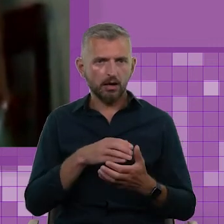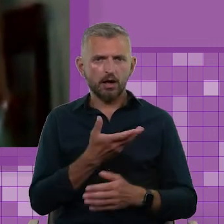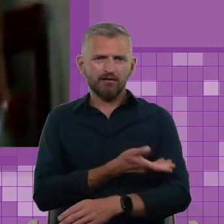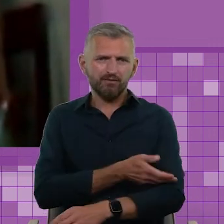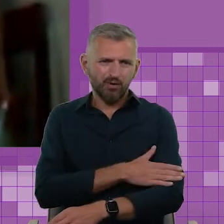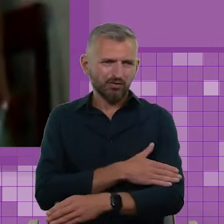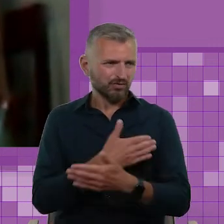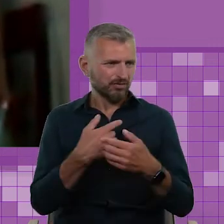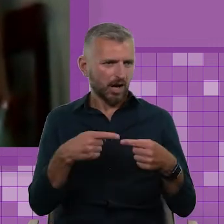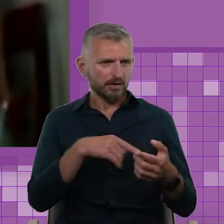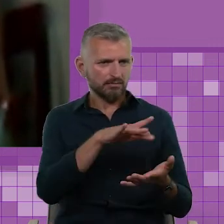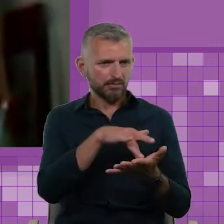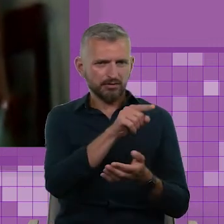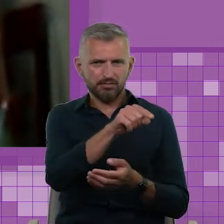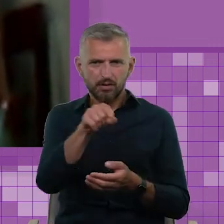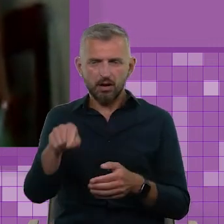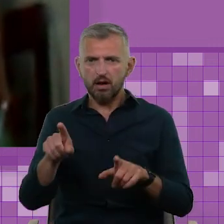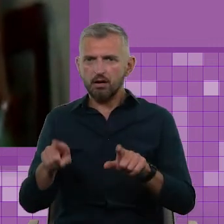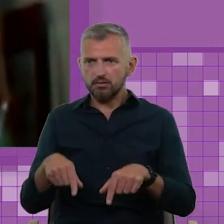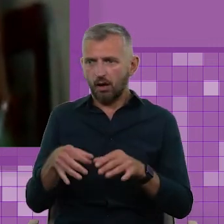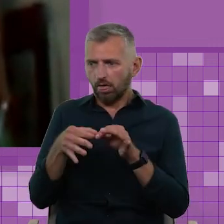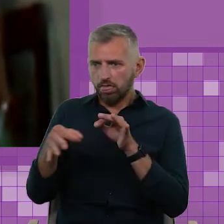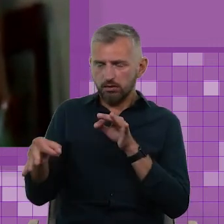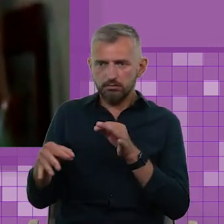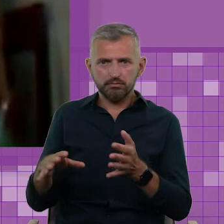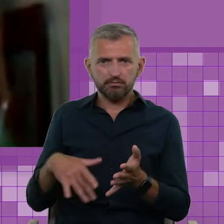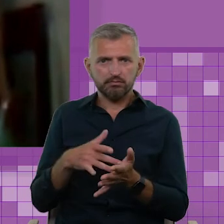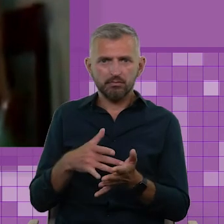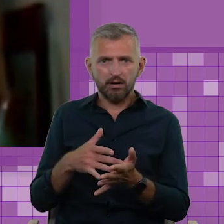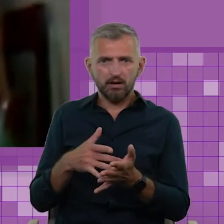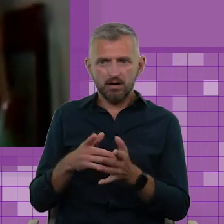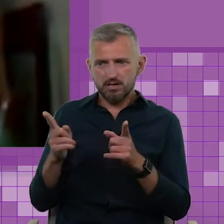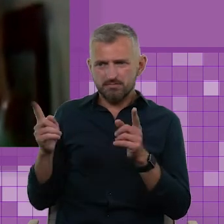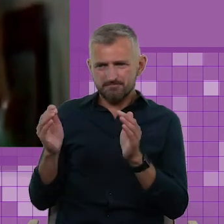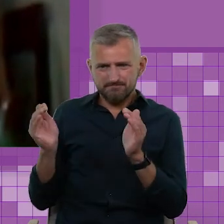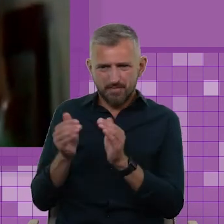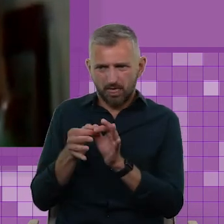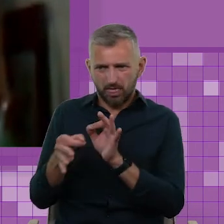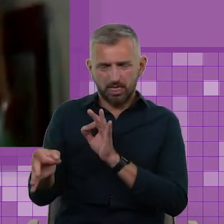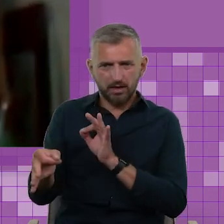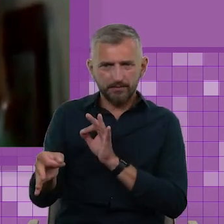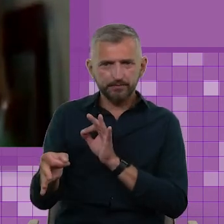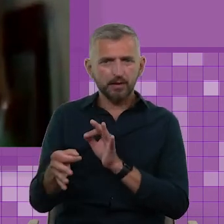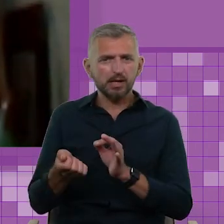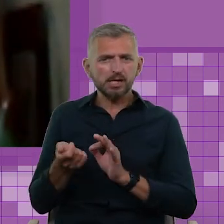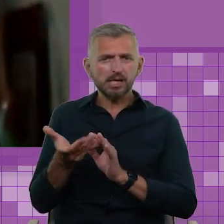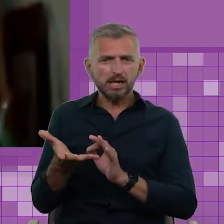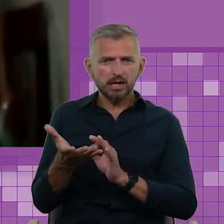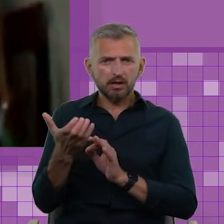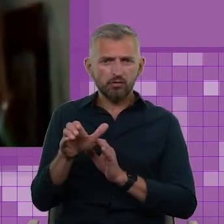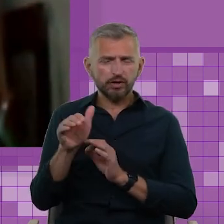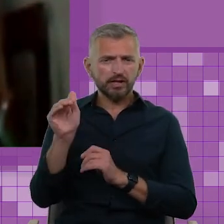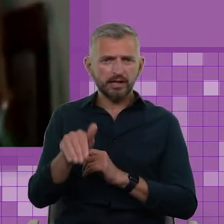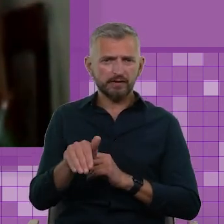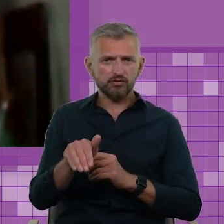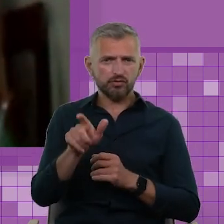Рославі, але так само у Скопську, наприклад. Це невелике містечко, кілька сотень